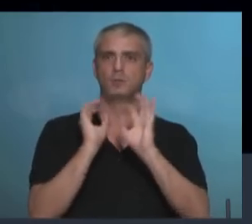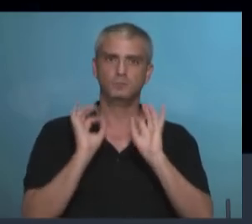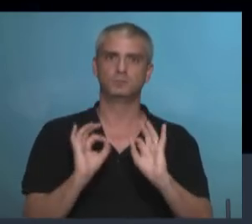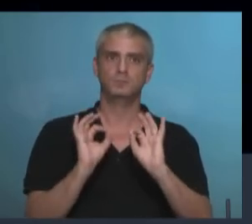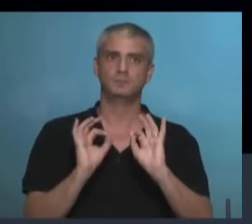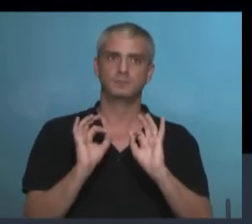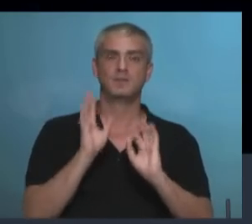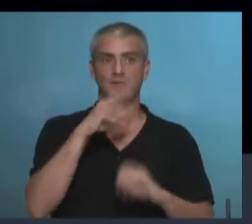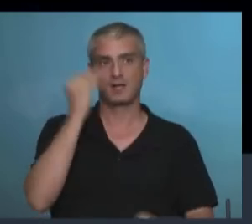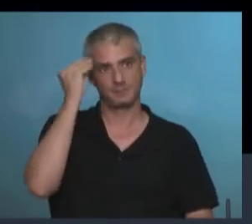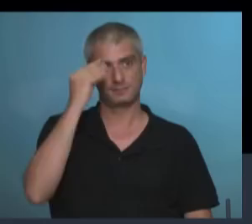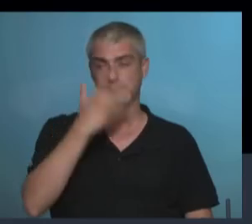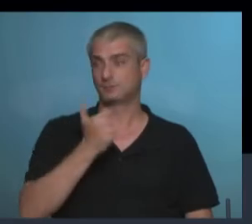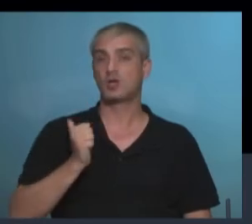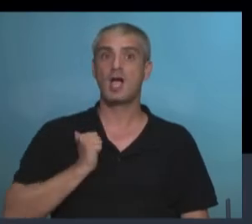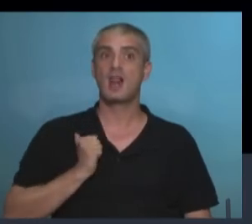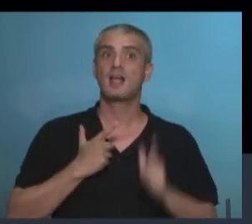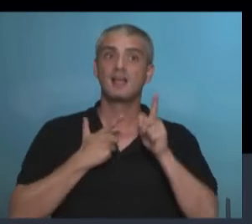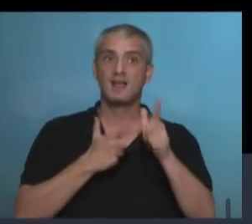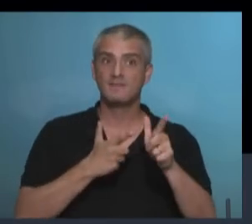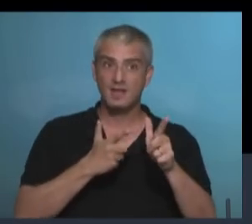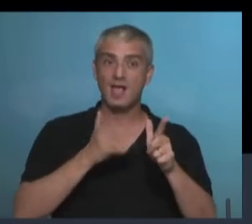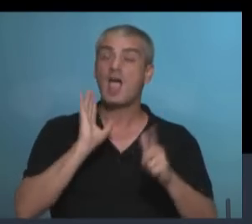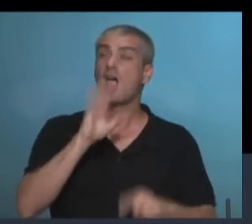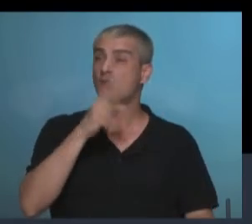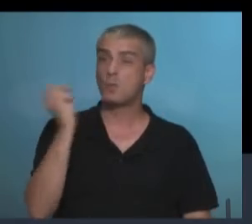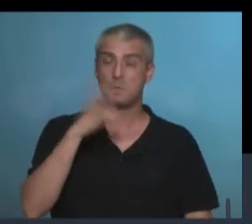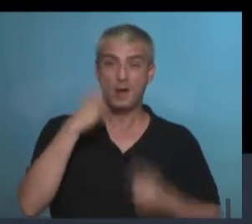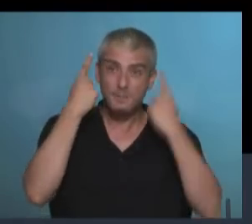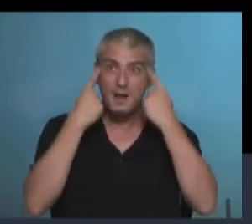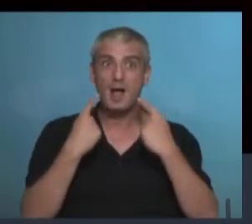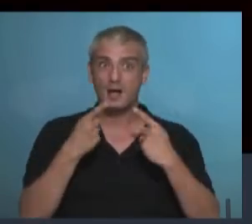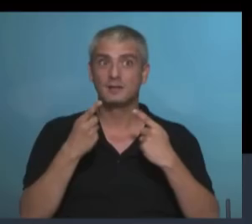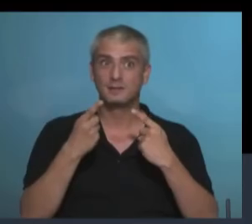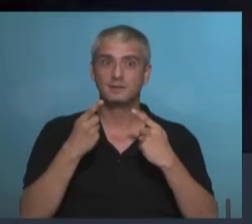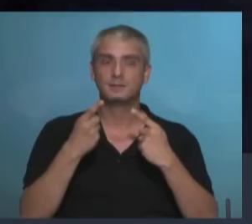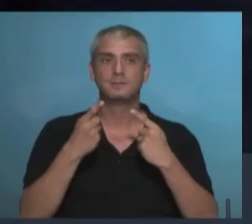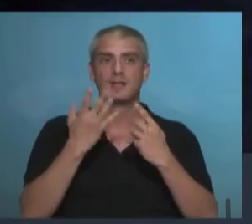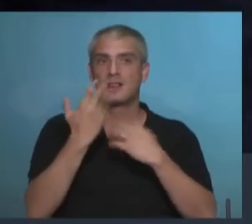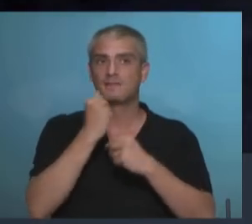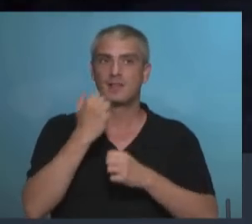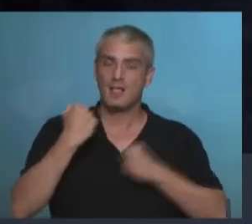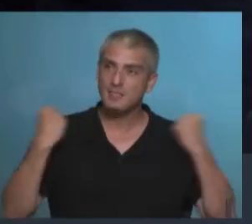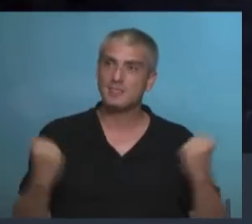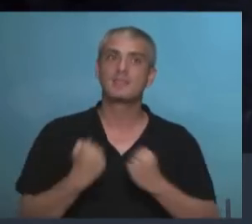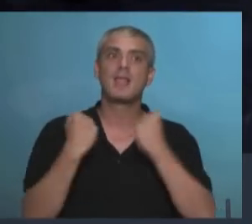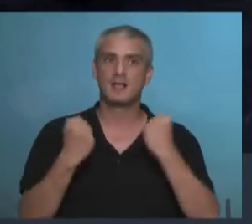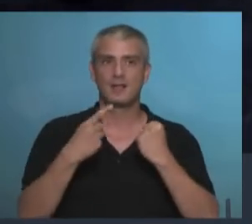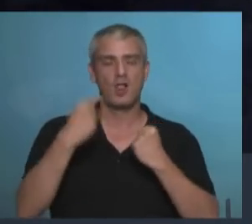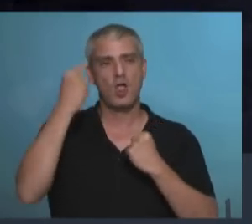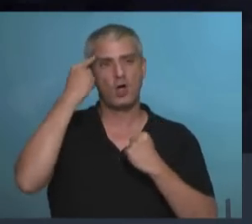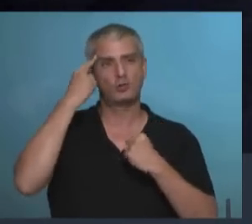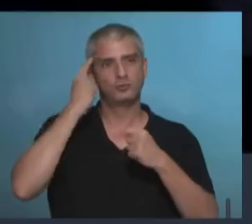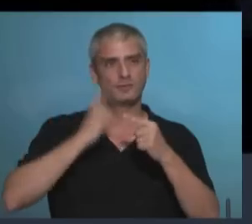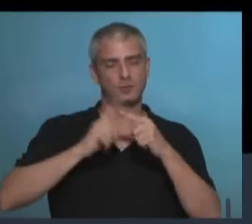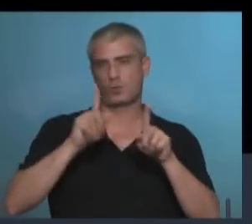וגם תזכורת חביבה שחייל קרבי, גם אם הגיע מהעולם החרדי, רגע לפני תרגיל מפרך, חושב בדיוק